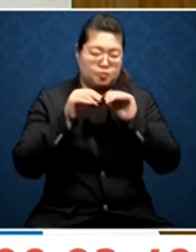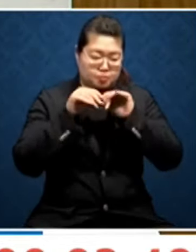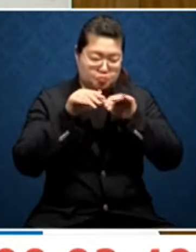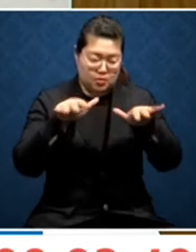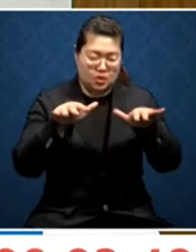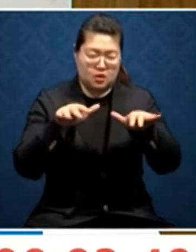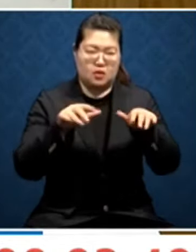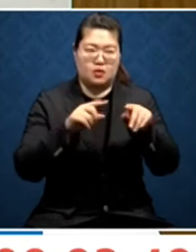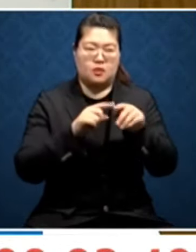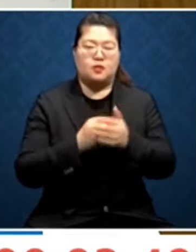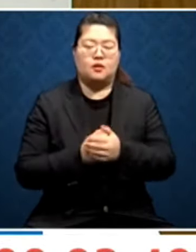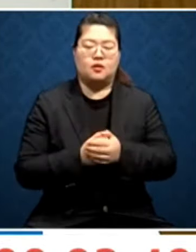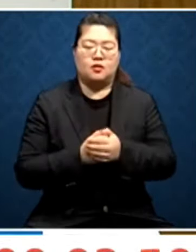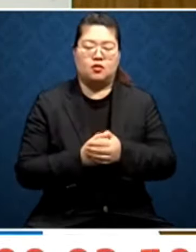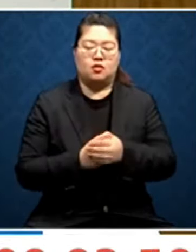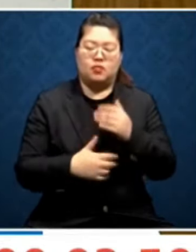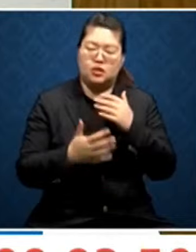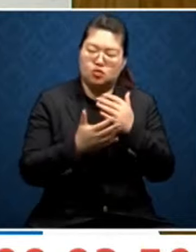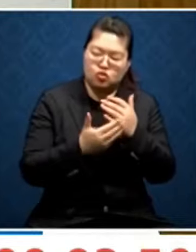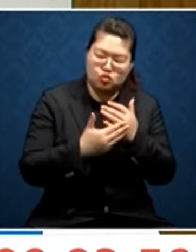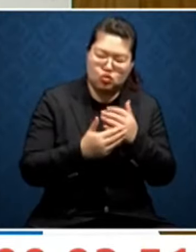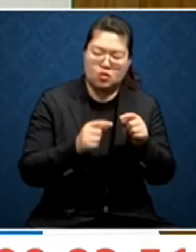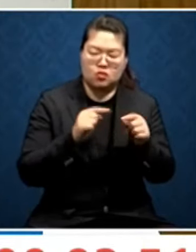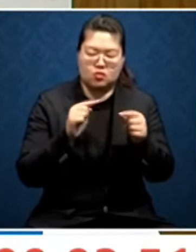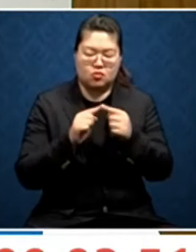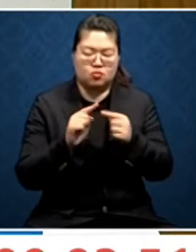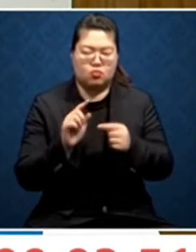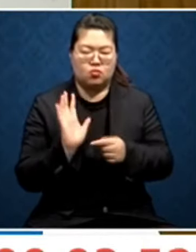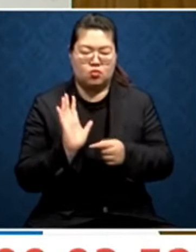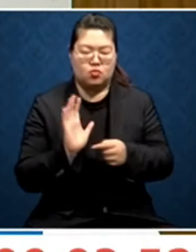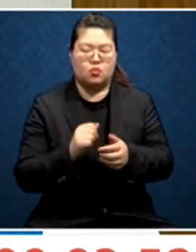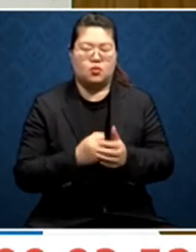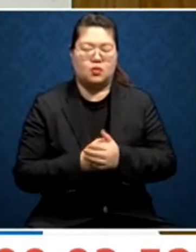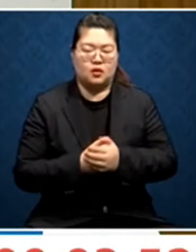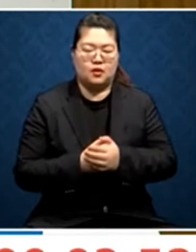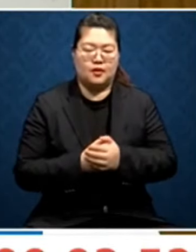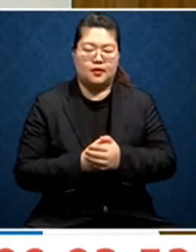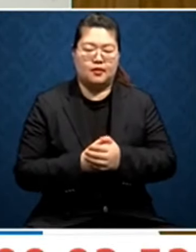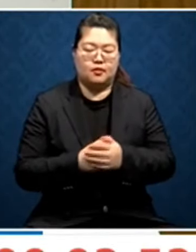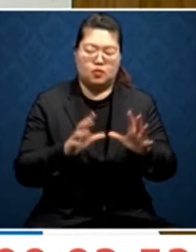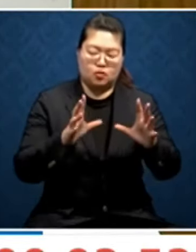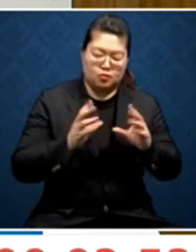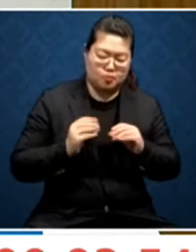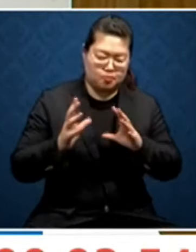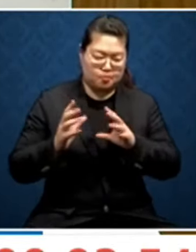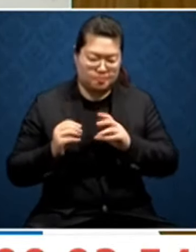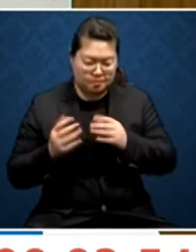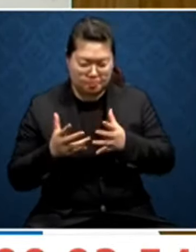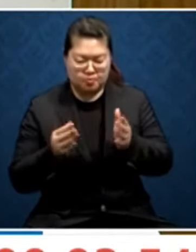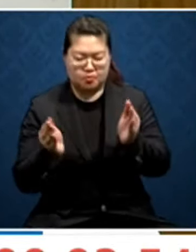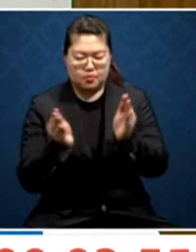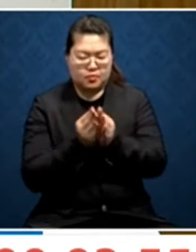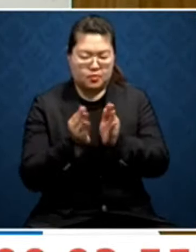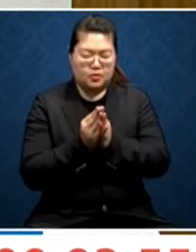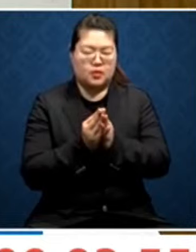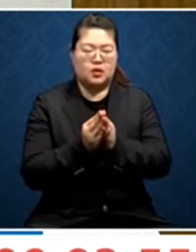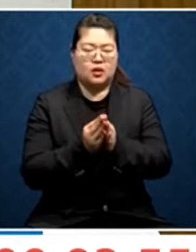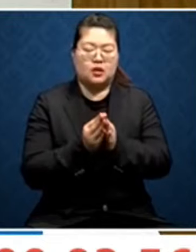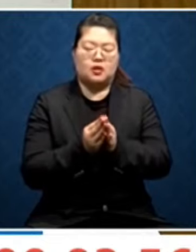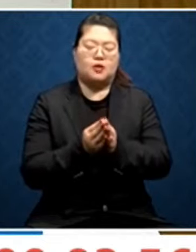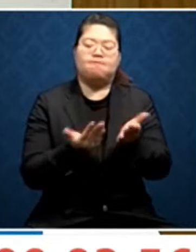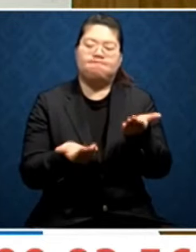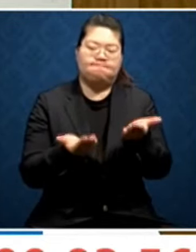ม่มีลักษณะเป็นการชี้นำให้ผู้ออกมีสิทธิ์ออกเสียงเห็นชอบหรือไม่เห็นชอบหรือลงคะแนนออกเสียงทางใดท